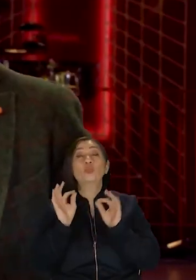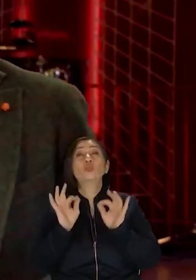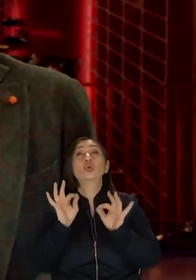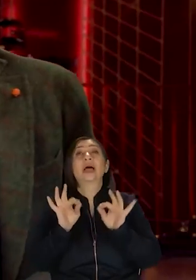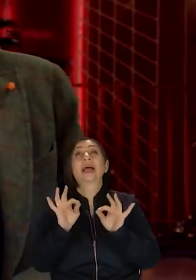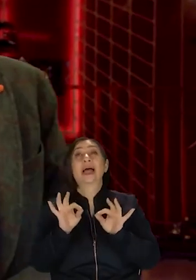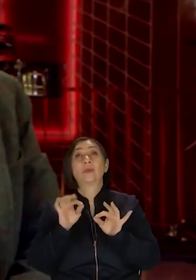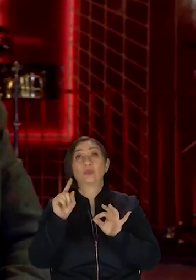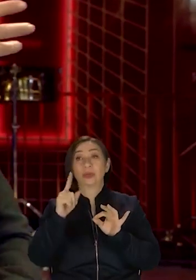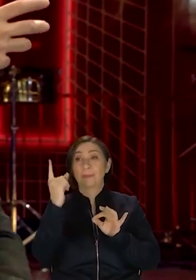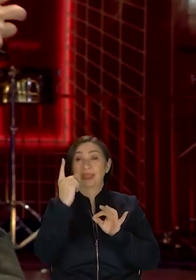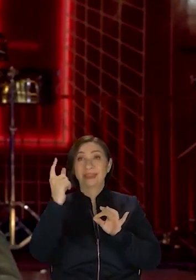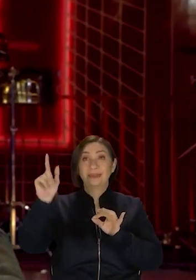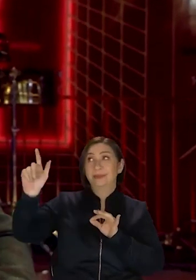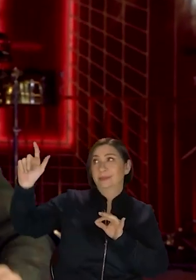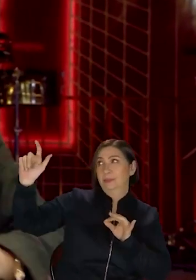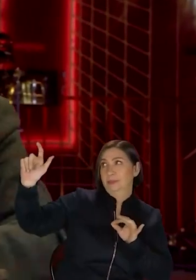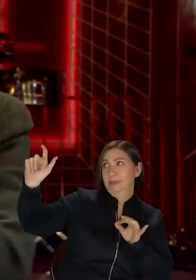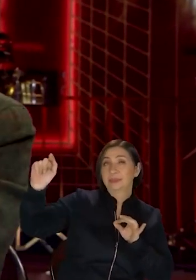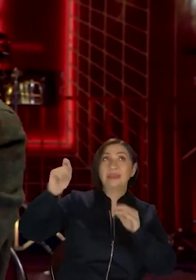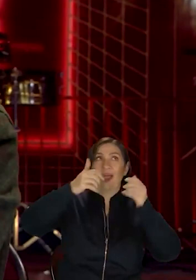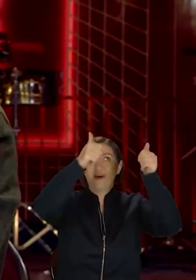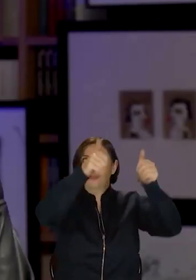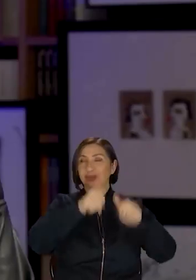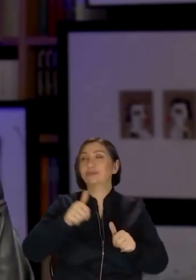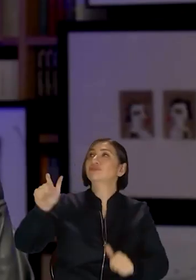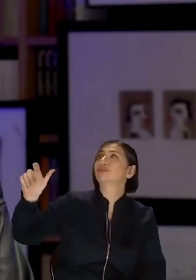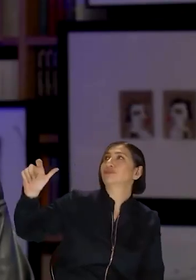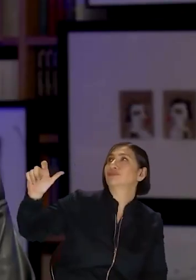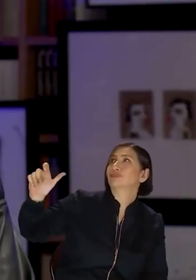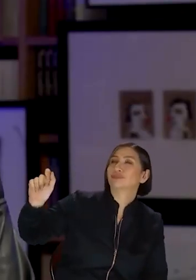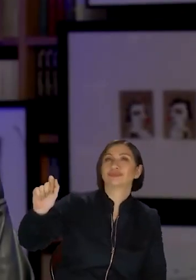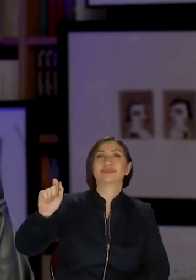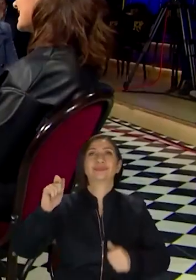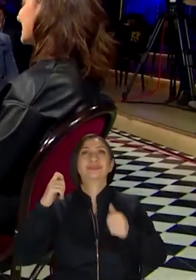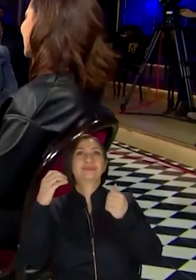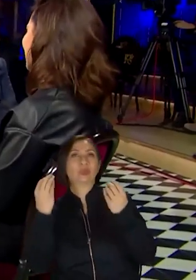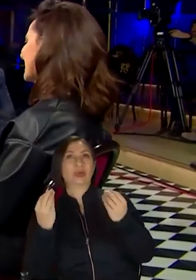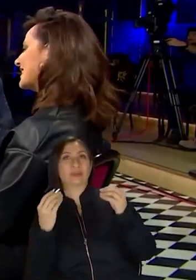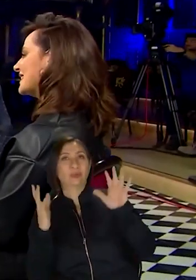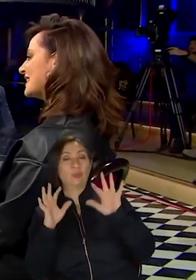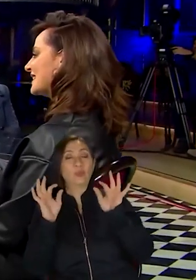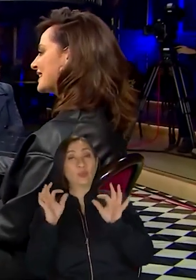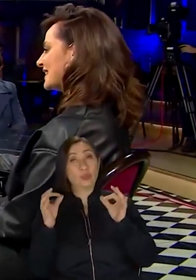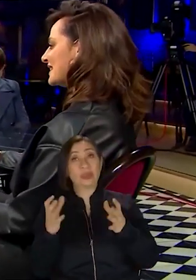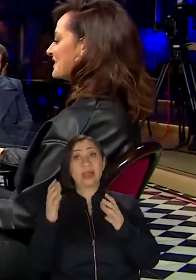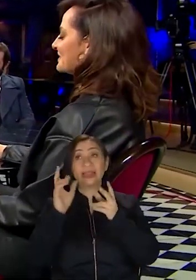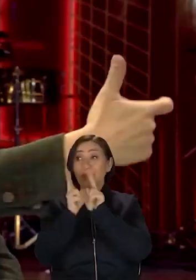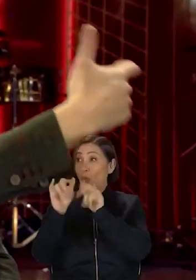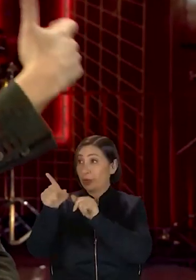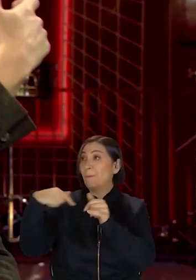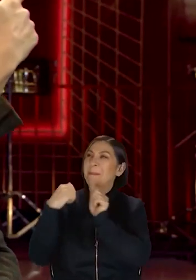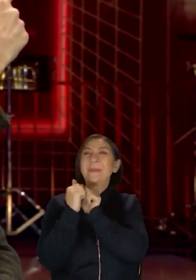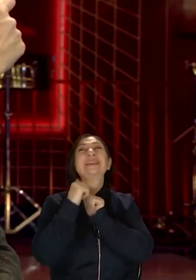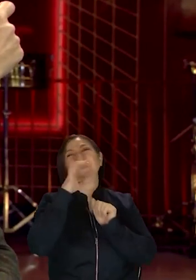Mutlaka buradan bir selfie, afişle beraber, tiyatronun güzel duvarıyla bir selfie, mümkünse